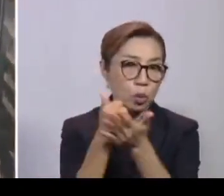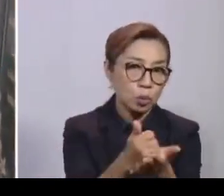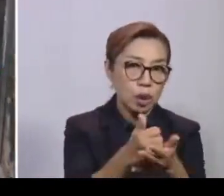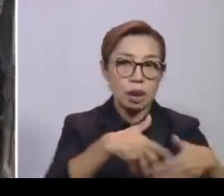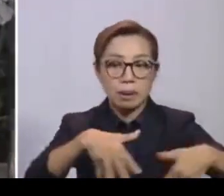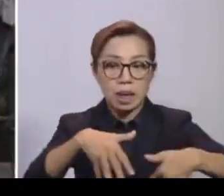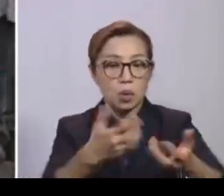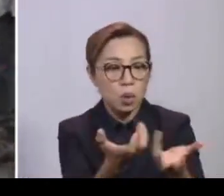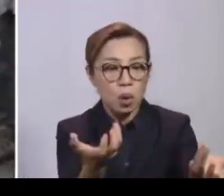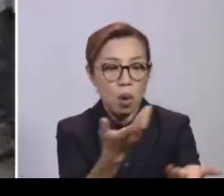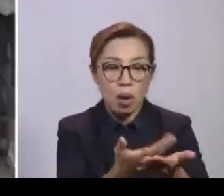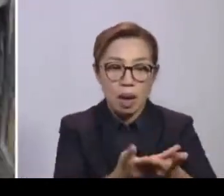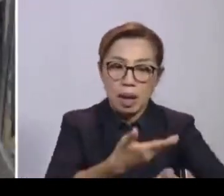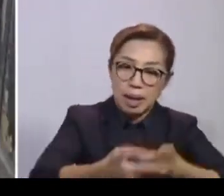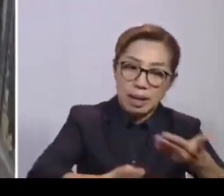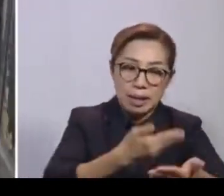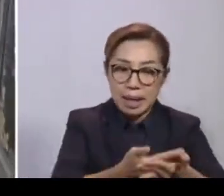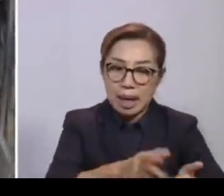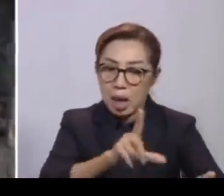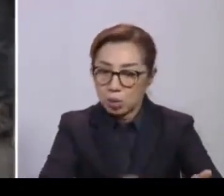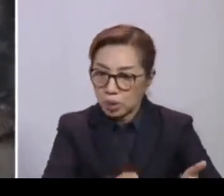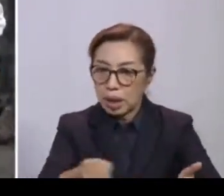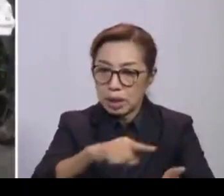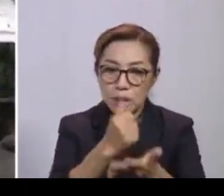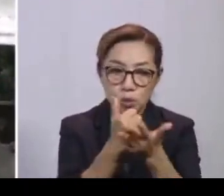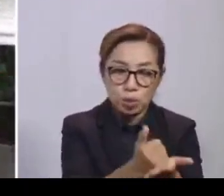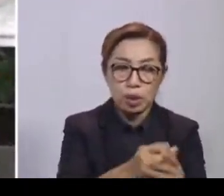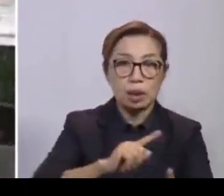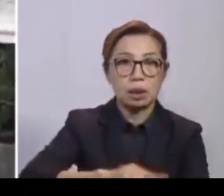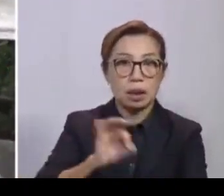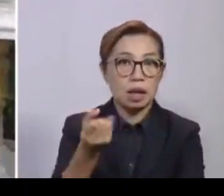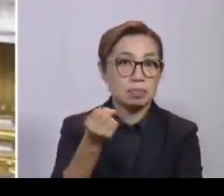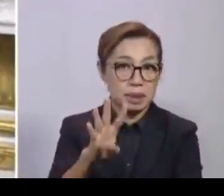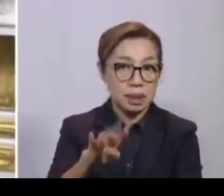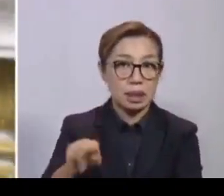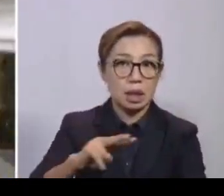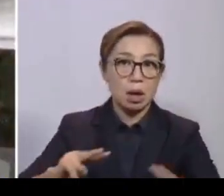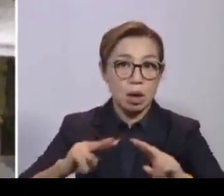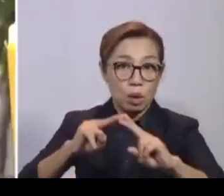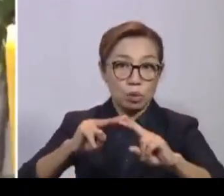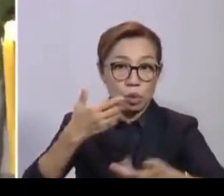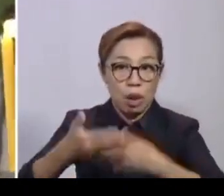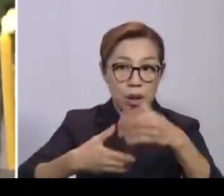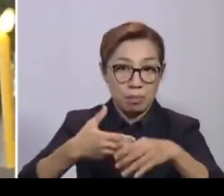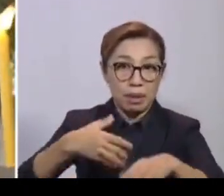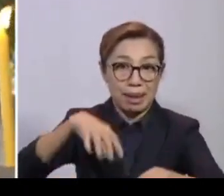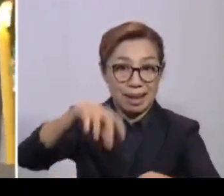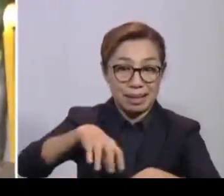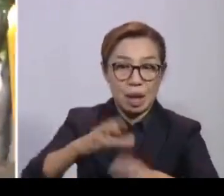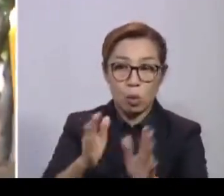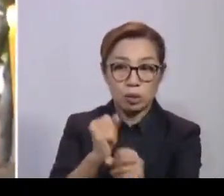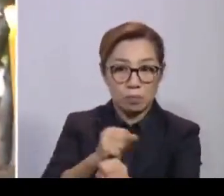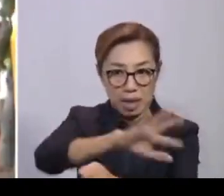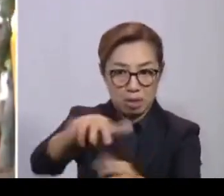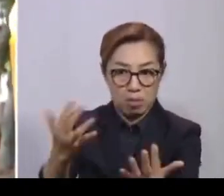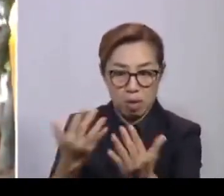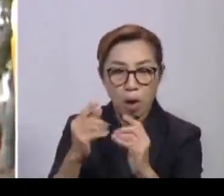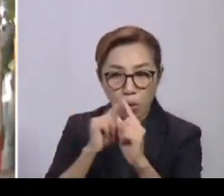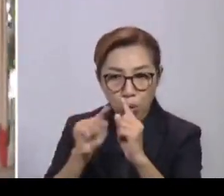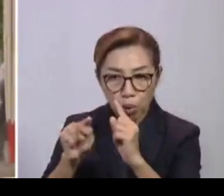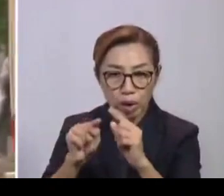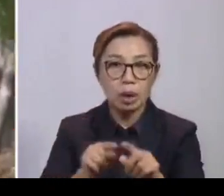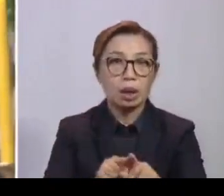และราคาสินค้าโดยวันที่ 14กันยายนจะมีการประชุมผู้บริหารกระทรวงอย่างเป็นทางการด้วยส่วนตอนนี้ตำแหน่ง